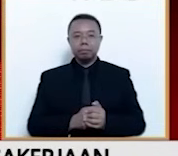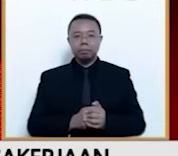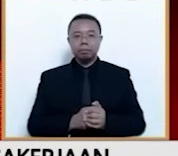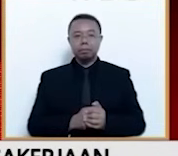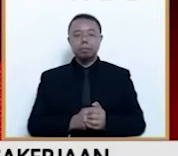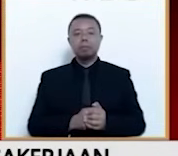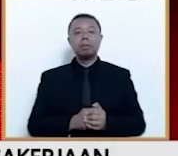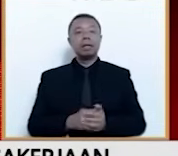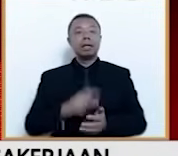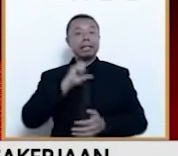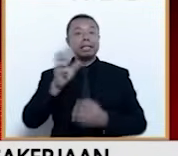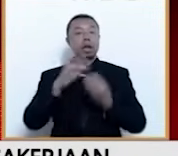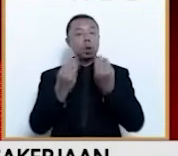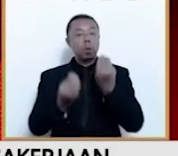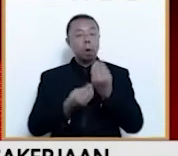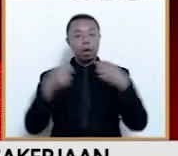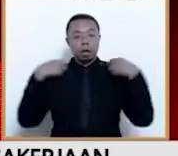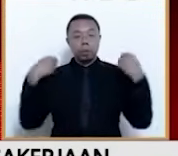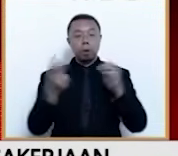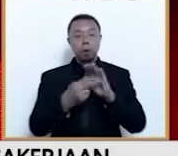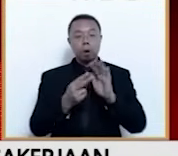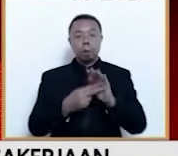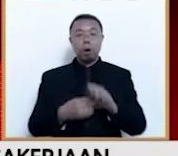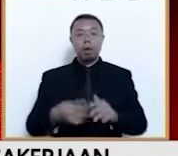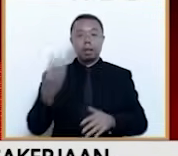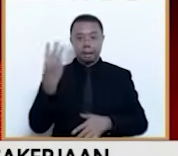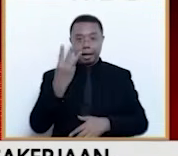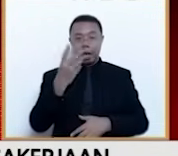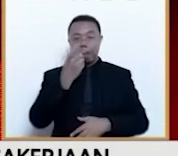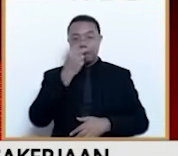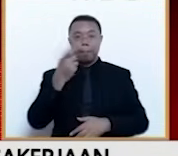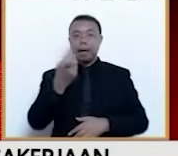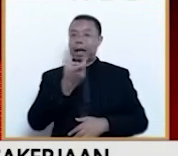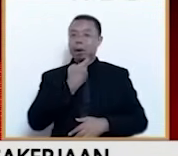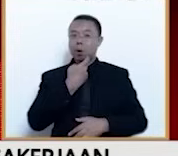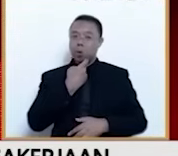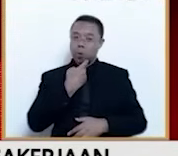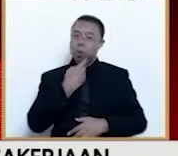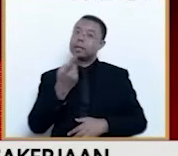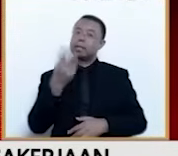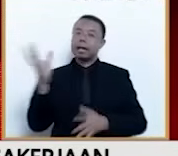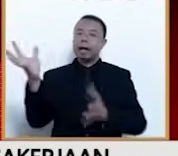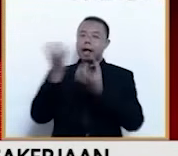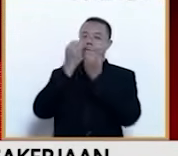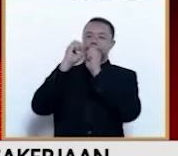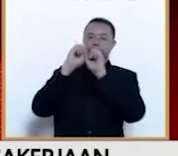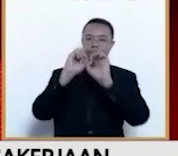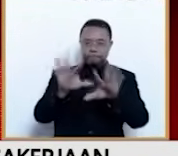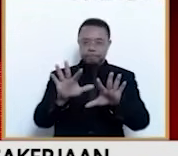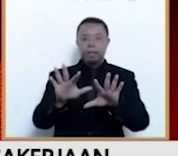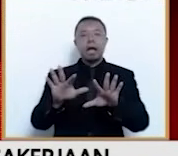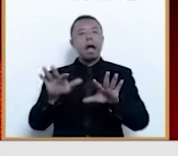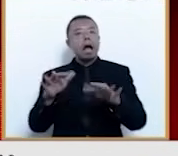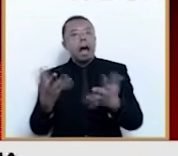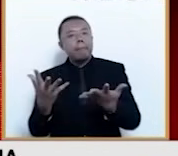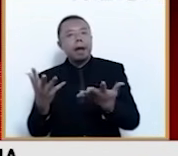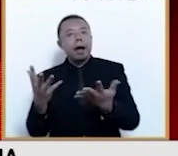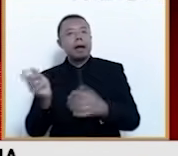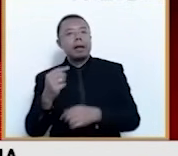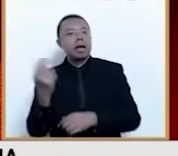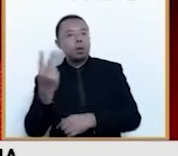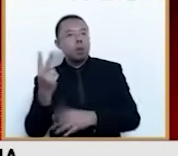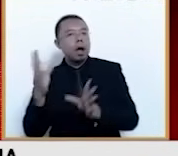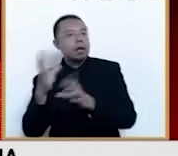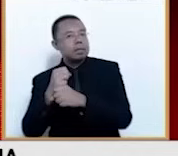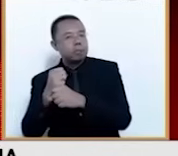Selanjutnya kita akan kembali ke calon wakil gubernur nomor urut 3, Bapak Rano Karno atau Sidul, untuk merespon kembali tanggapan kedua